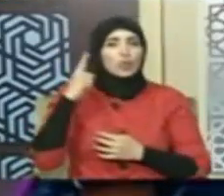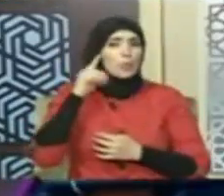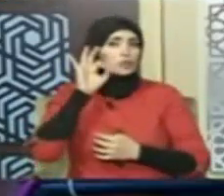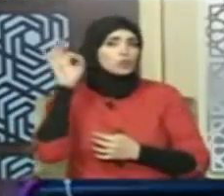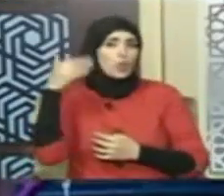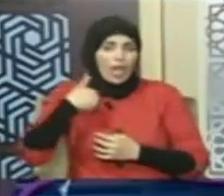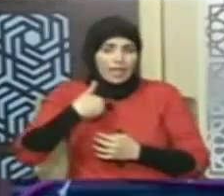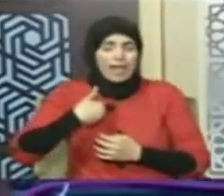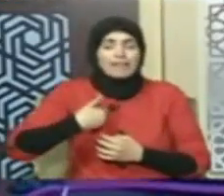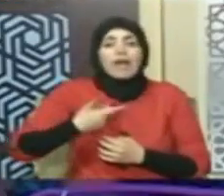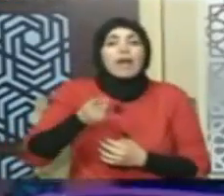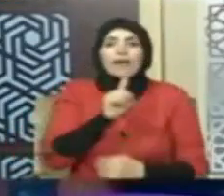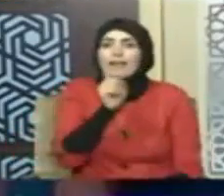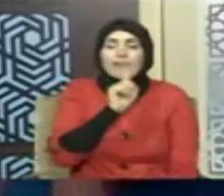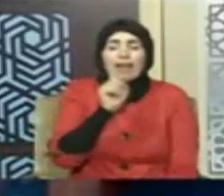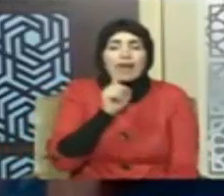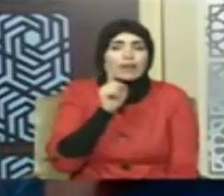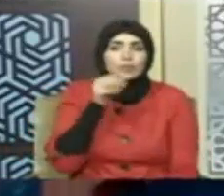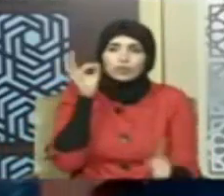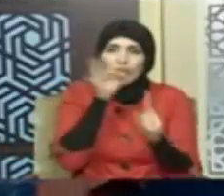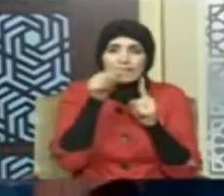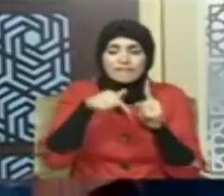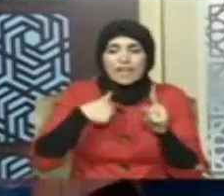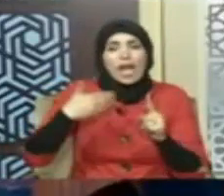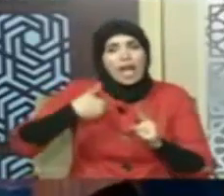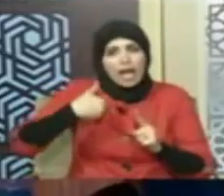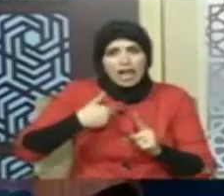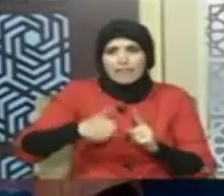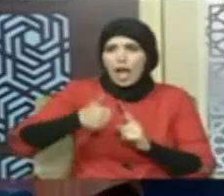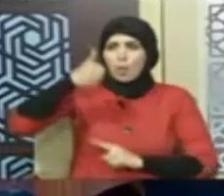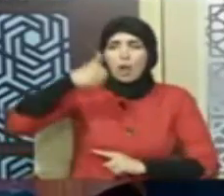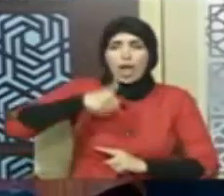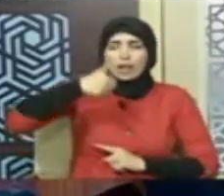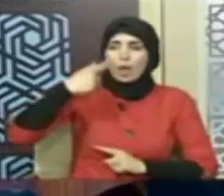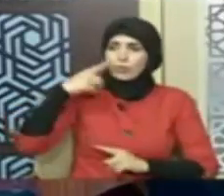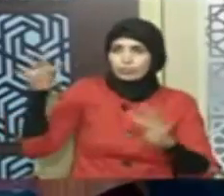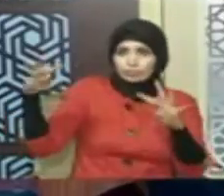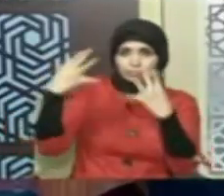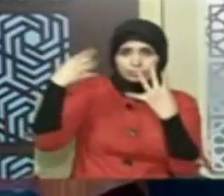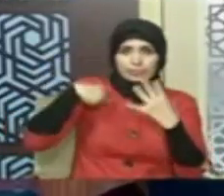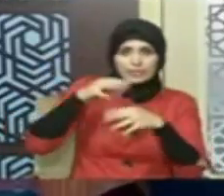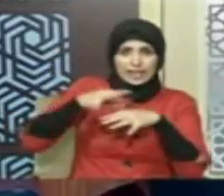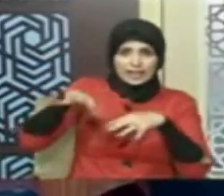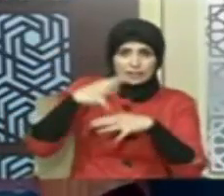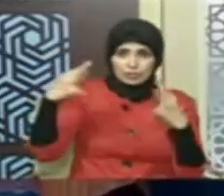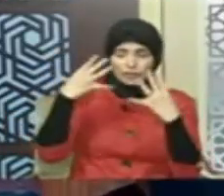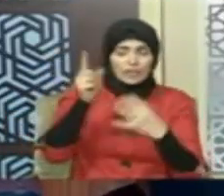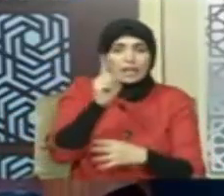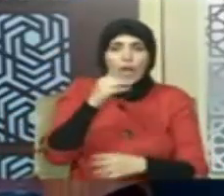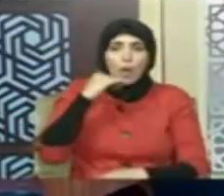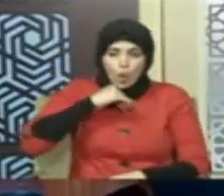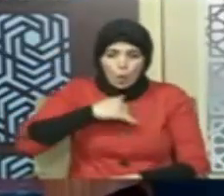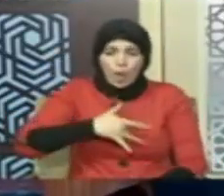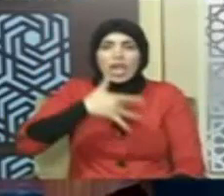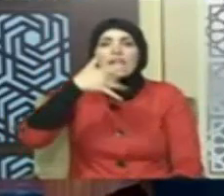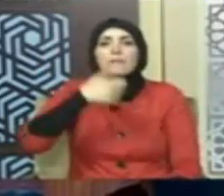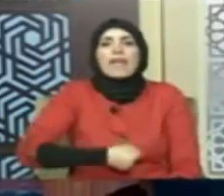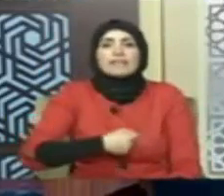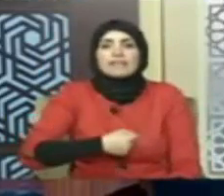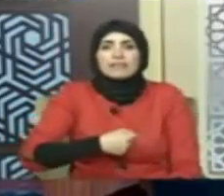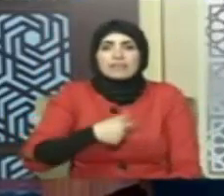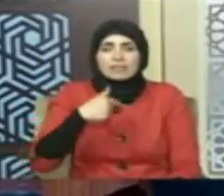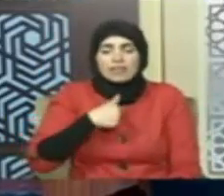ليقال عليك قائم ولا ليقال عليك أنت من السباقين، إيمانا بالله، والإيمان يقتضي